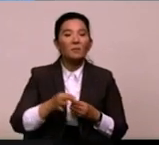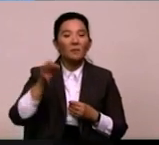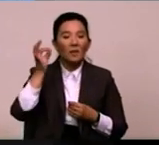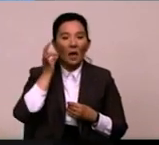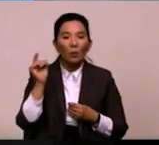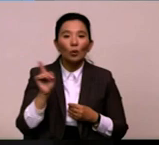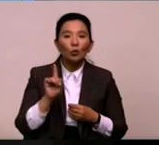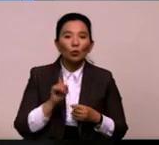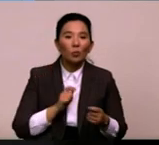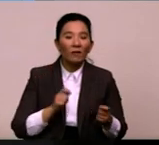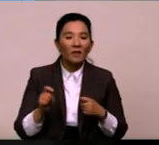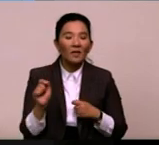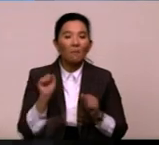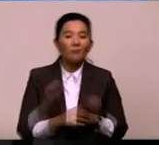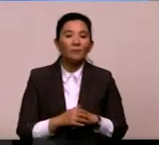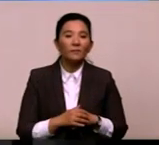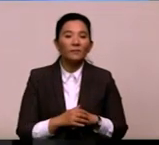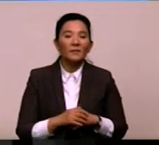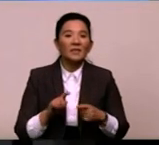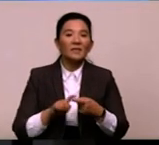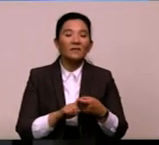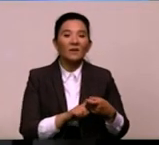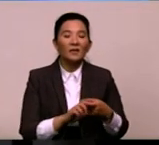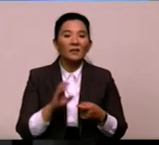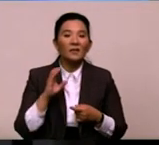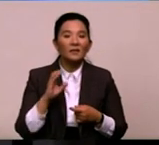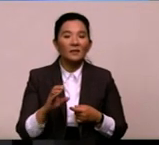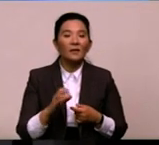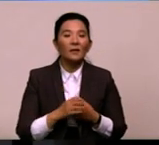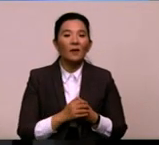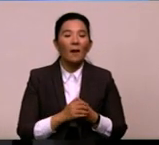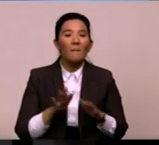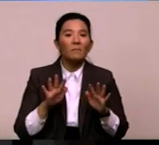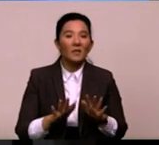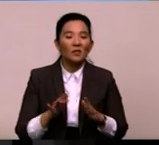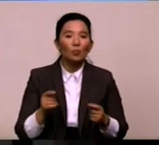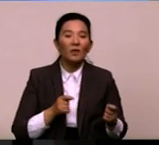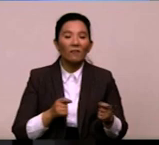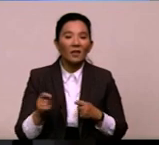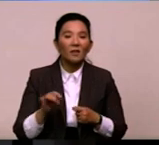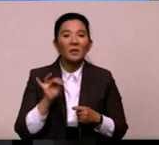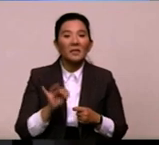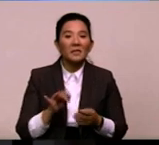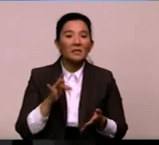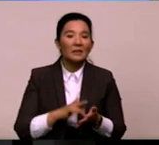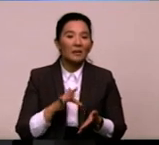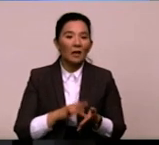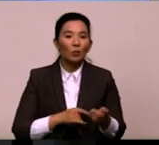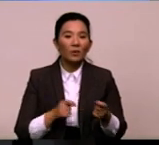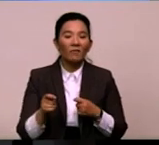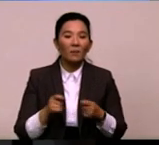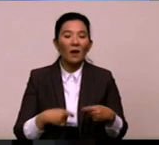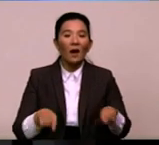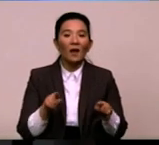вспоминаем, что управление могло быть связано с местным управлением и центральным управлением,